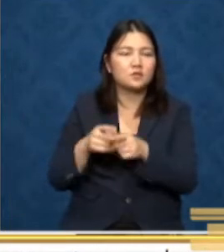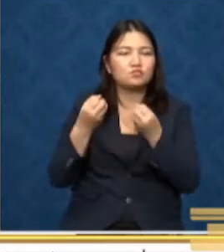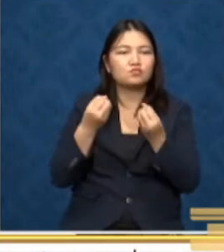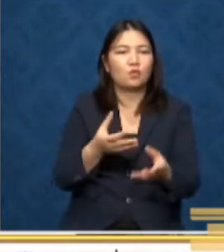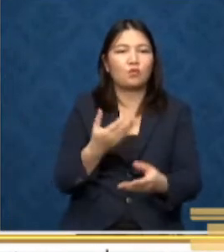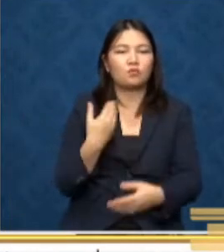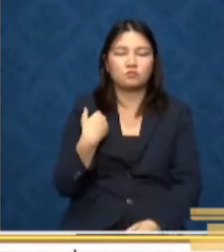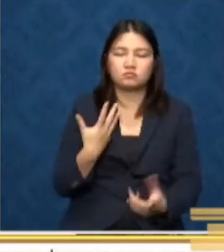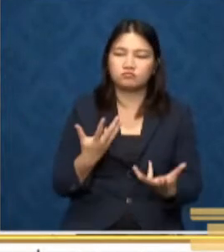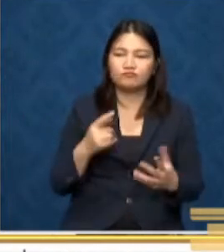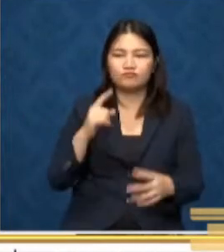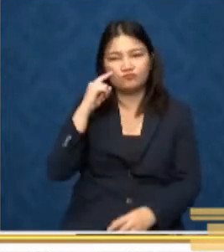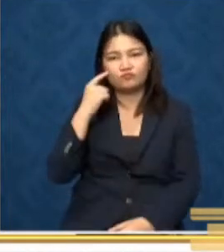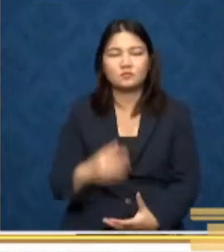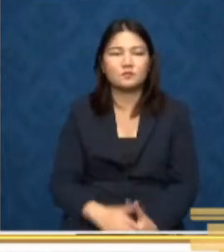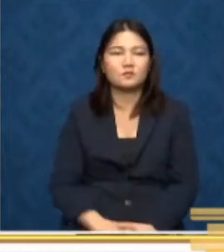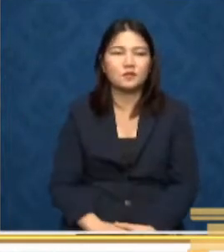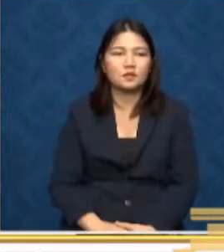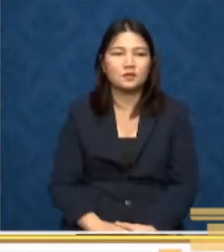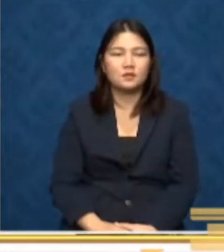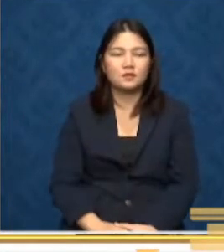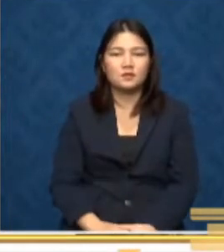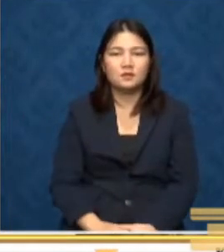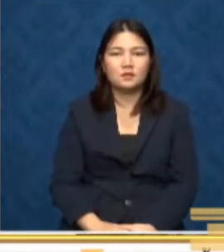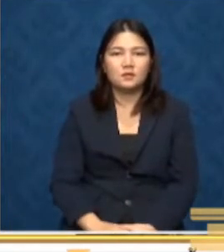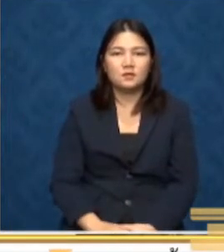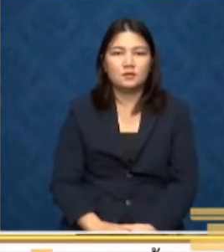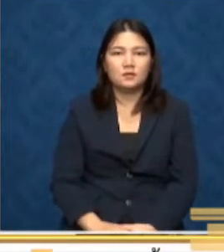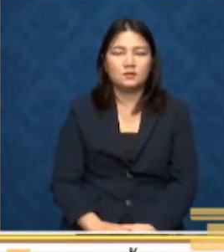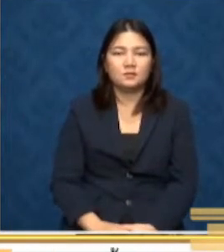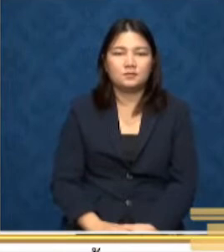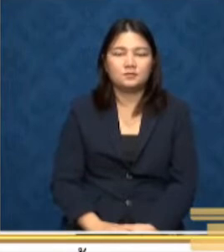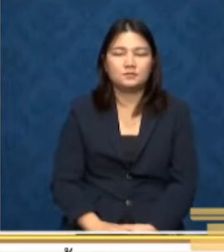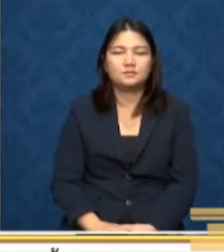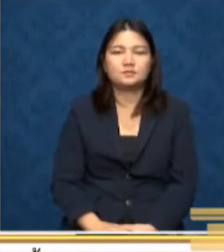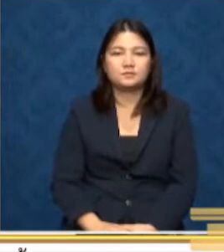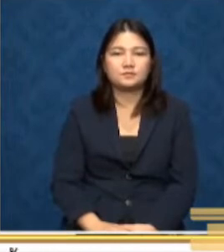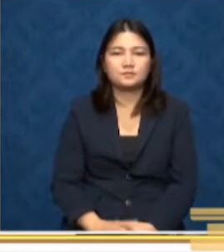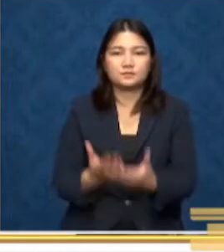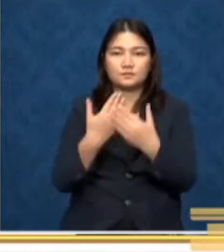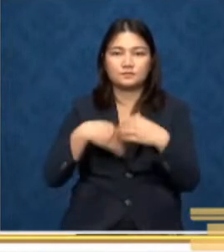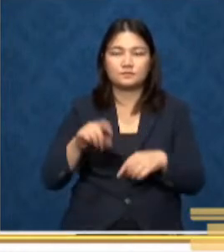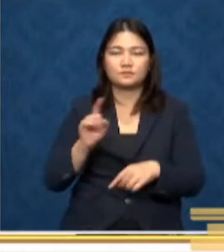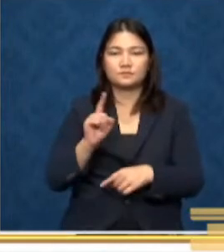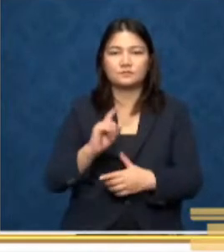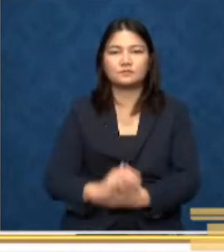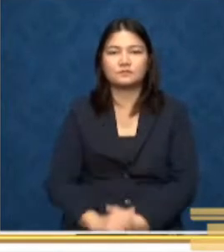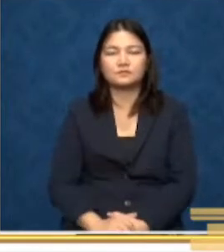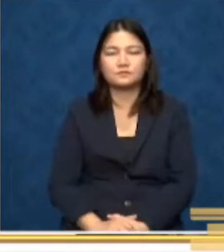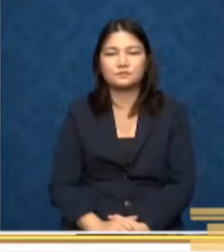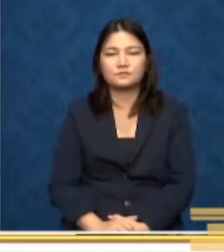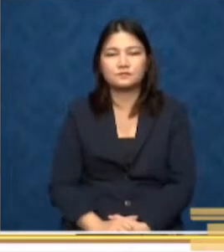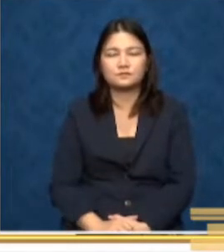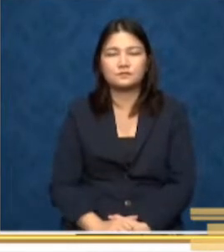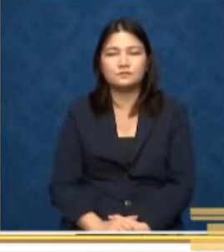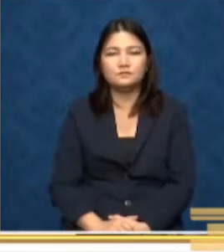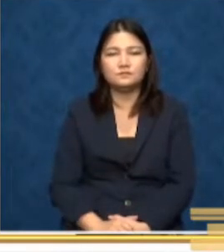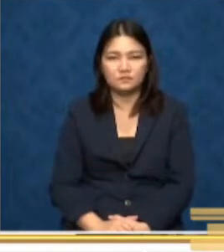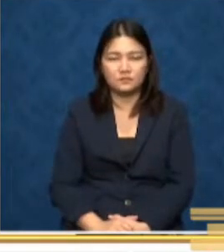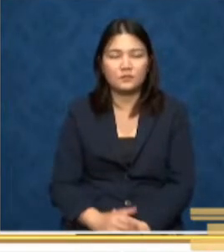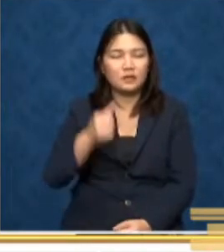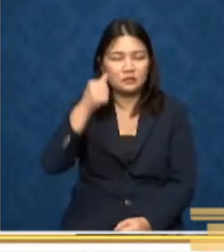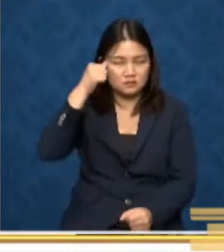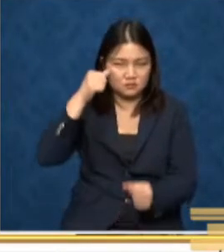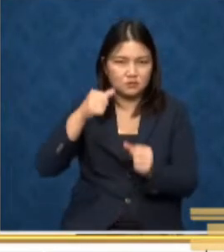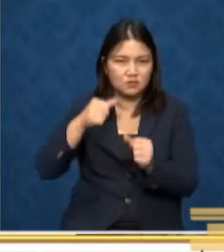ใจต่ออาชญากรรมที่เกิดขึ้นครั้งนั้นท่านประธานที่เคารพครับเหตุการณ์ครั้งนั้นแหละครับท